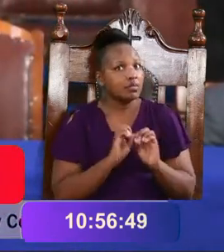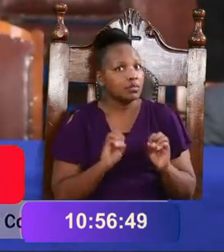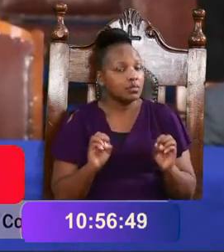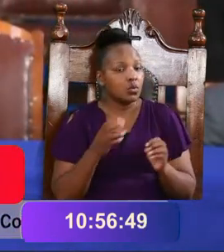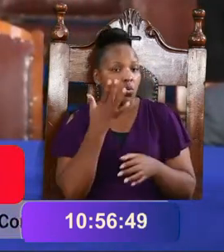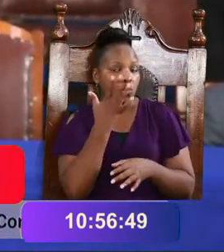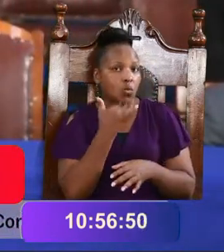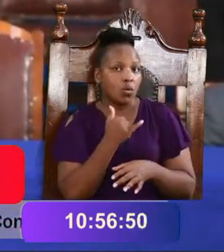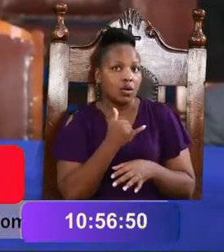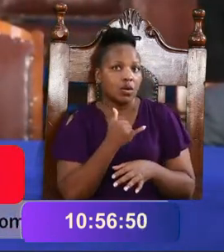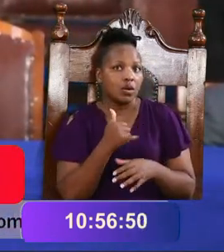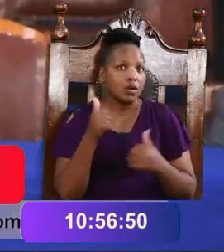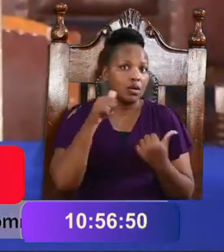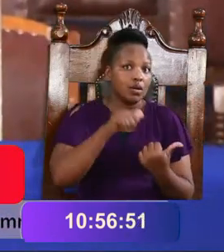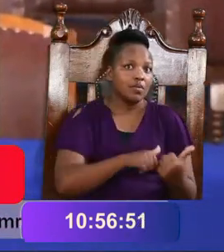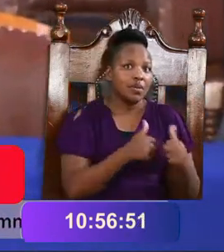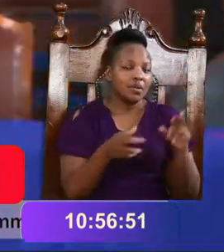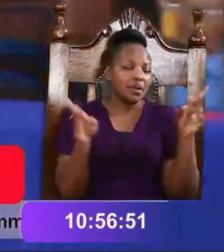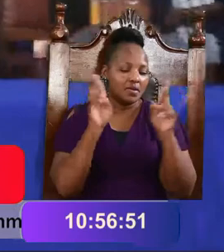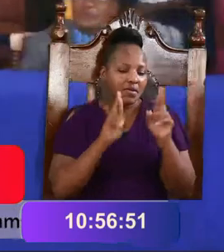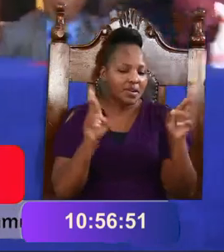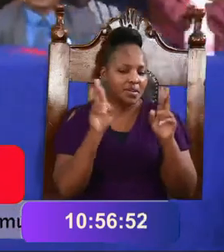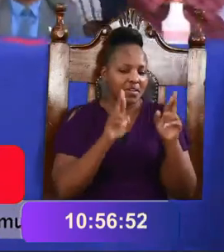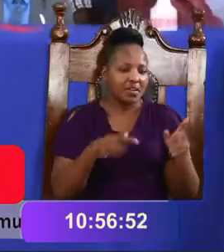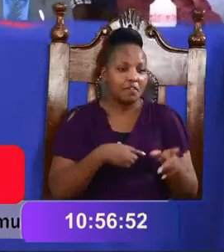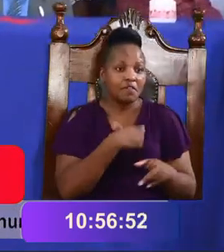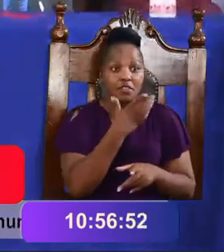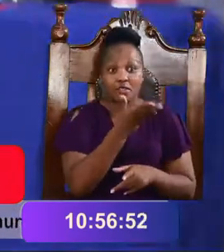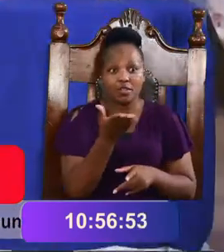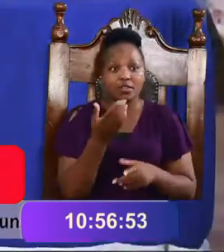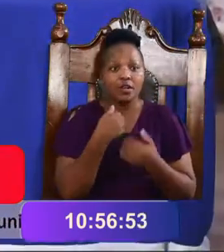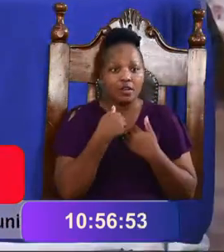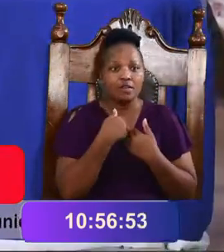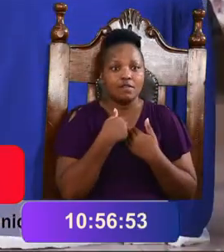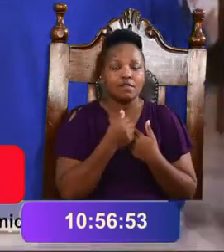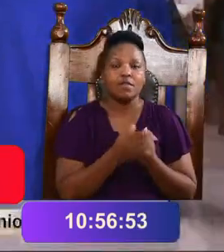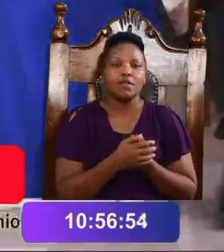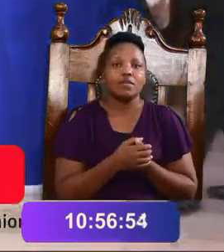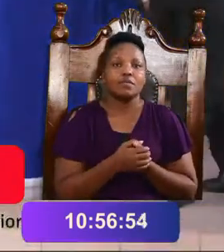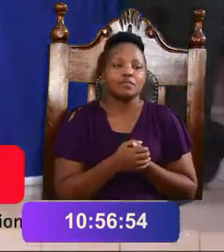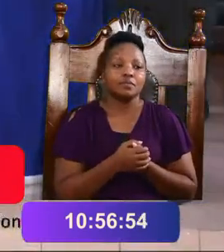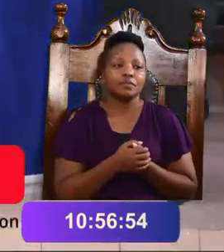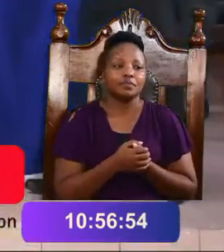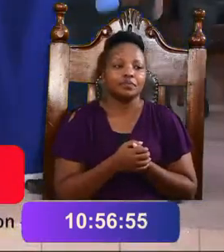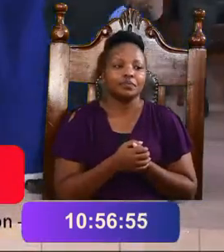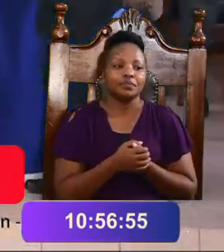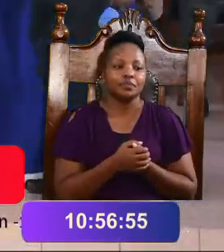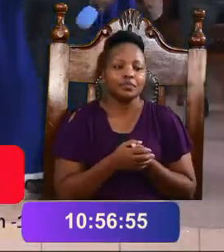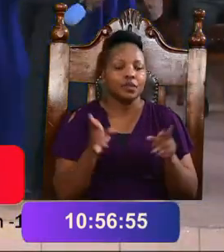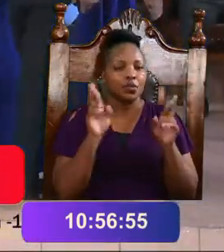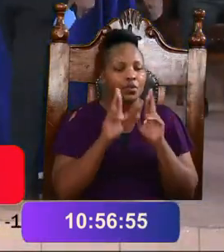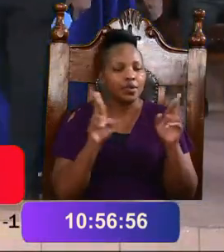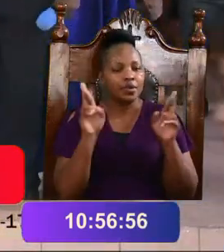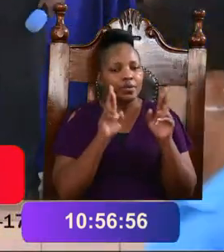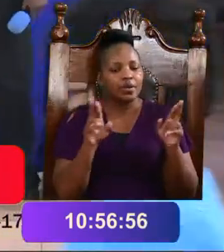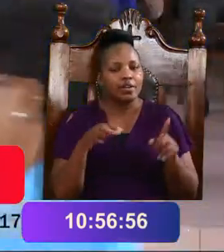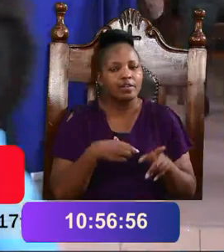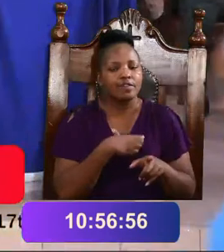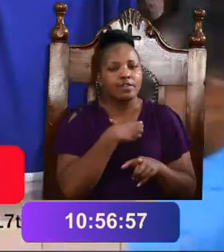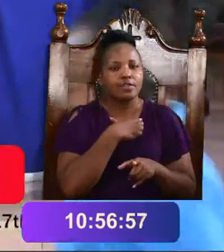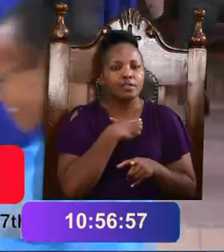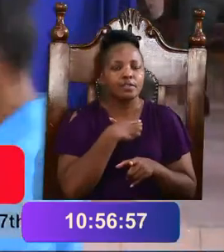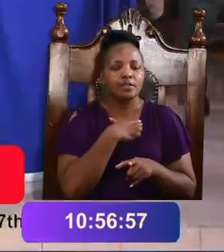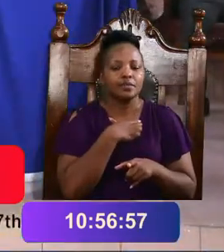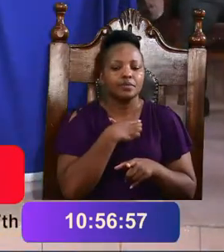unaona John the Baptist went to prepare the ways for the Christ before akuje. Mnagara ameenda kuandaria